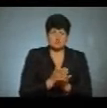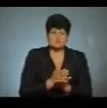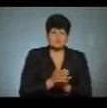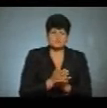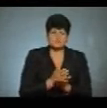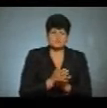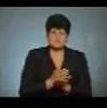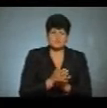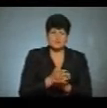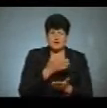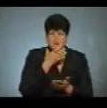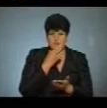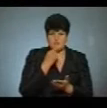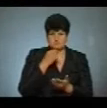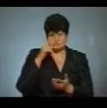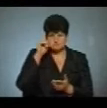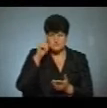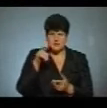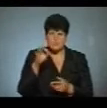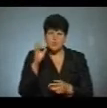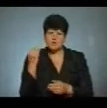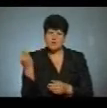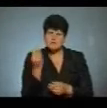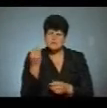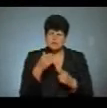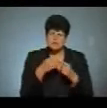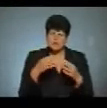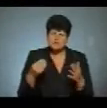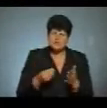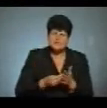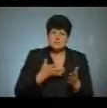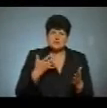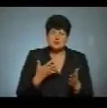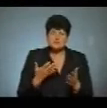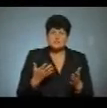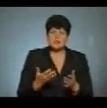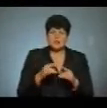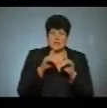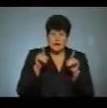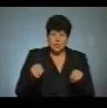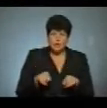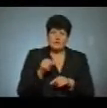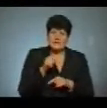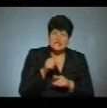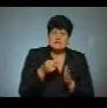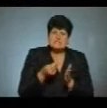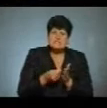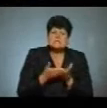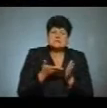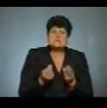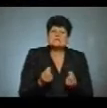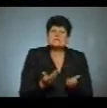мають, так би мовити, гарний багаж знань про історичні цінності, зокрема ікони, про їх